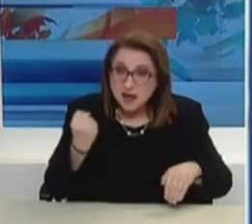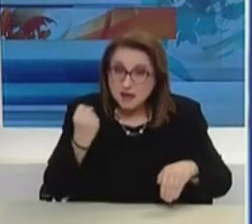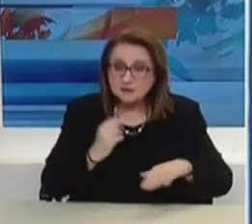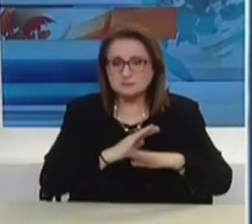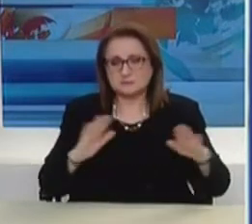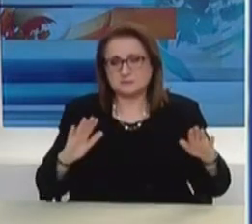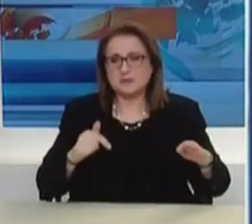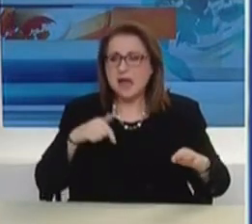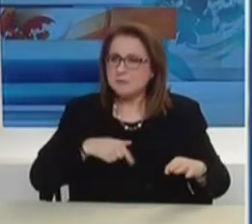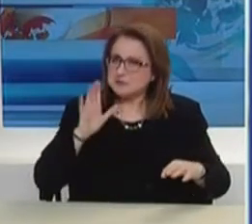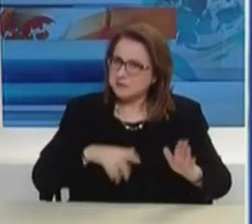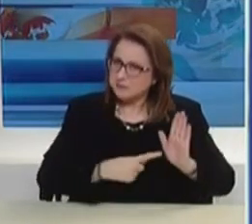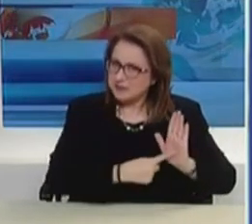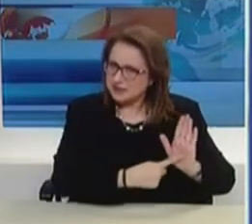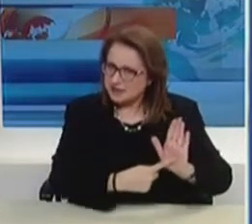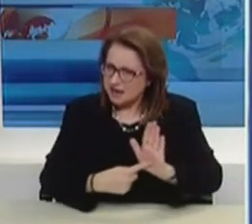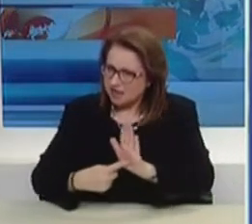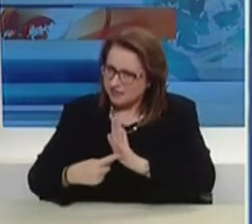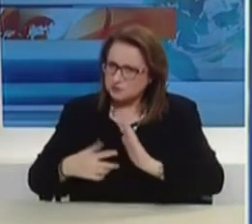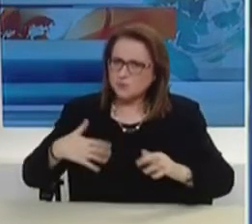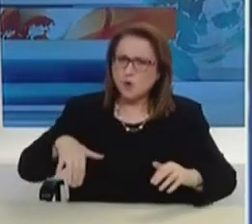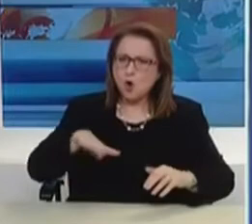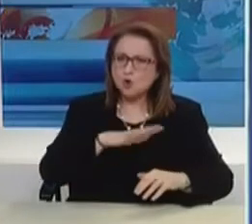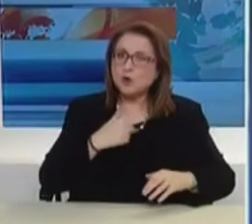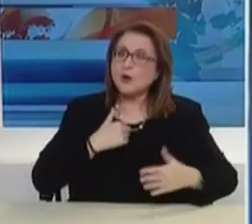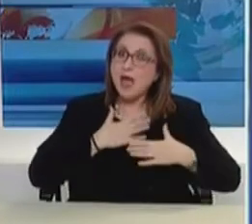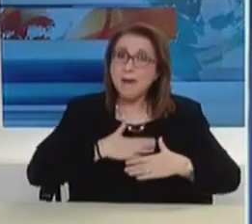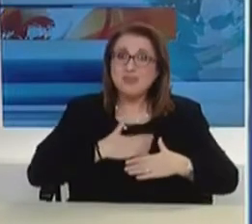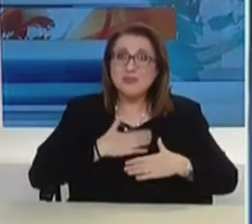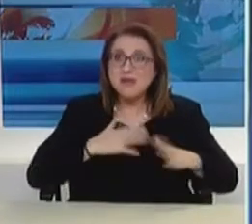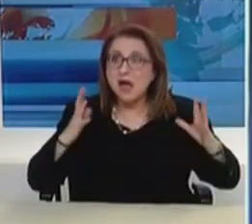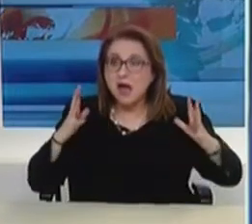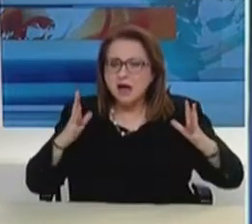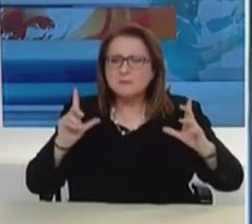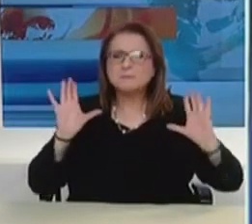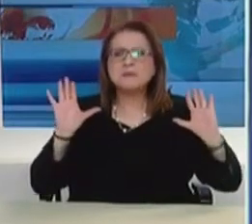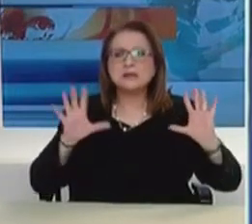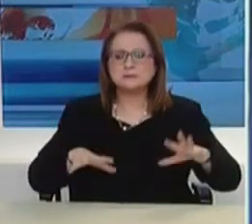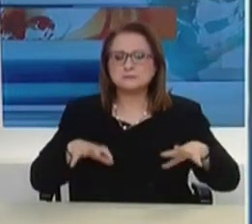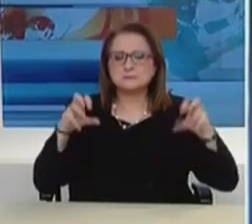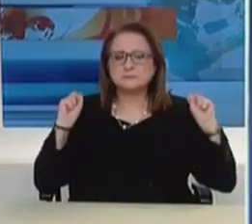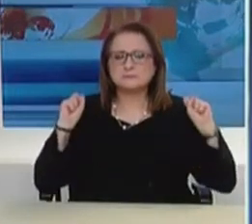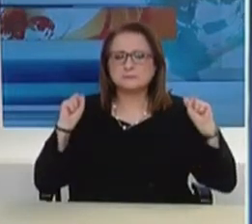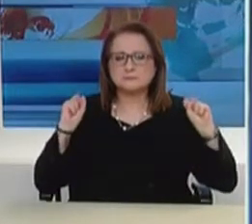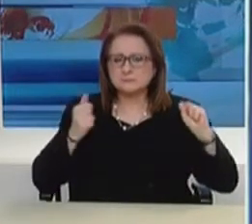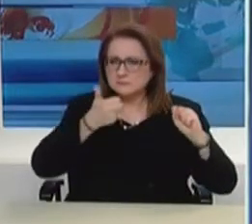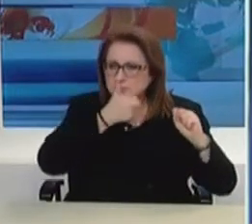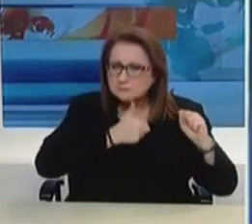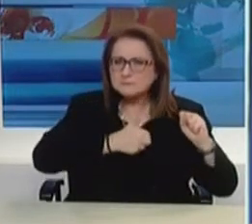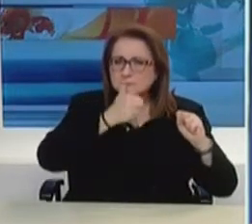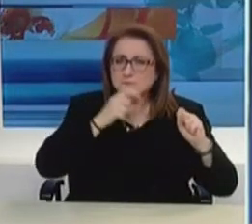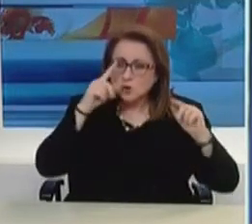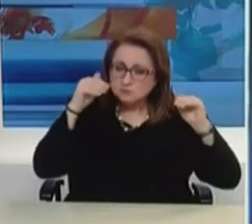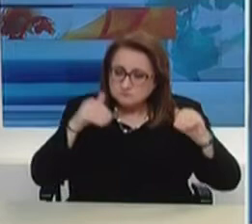απαιτούν οι περιστάσεις, ξέρουμε να υποτάσσουμε τις εύλογες ατομικές μας επιθυμίες στο κοινό καλό. Φέτος το Πάσχα θα είναι